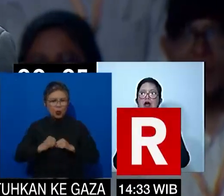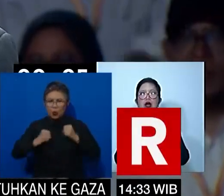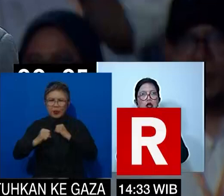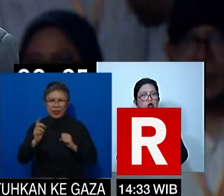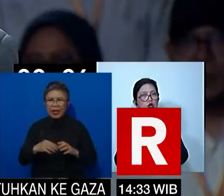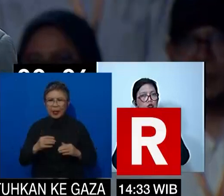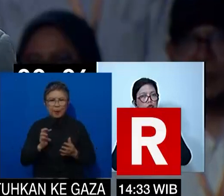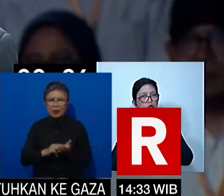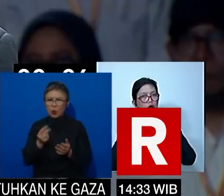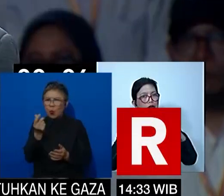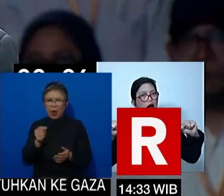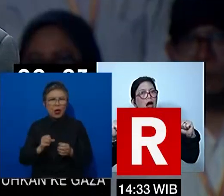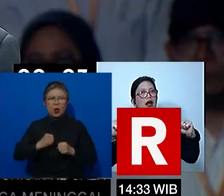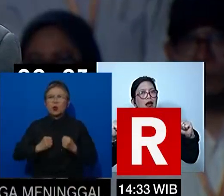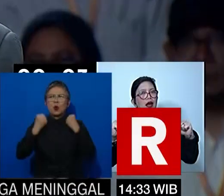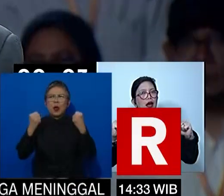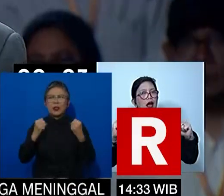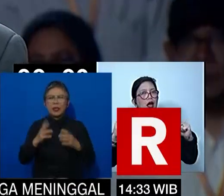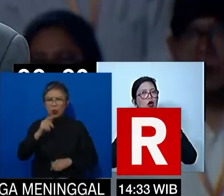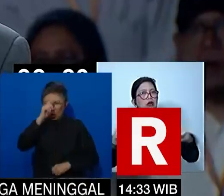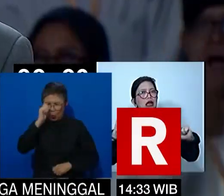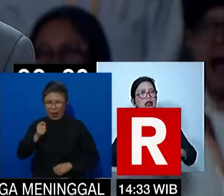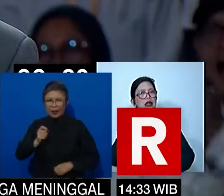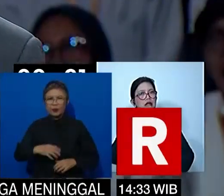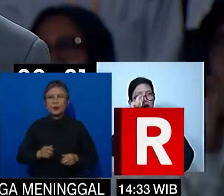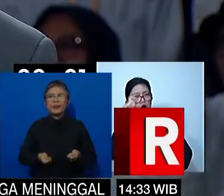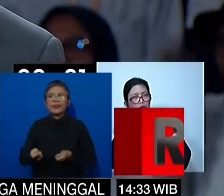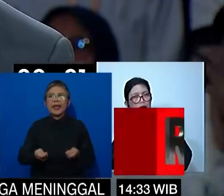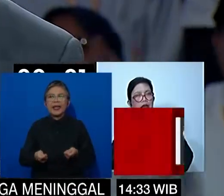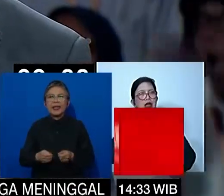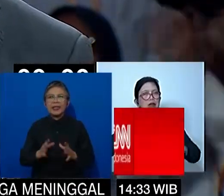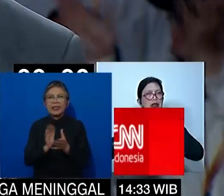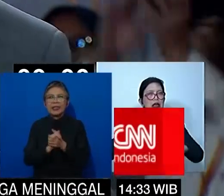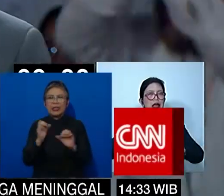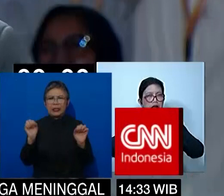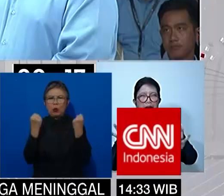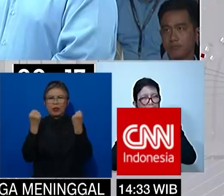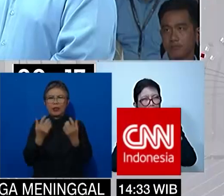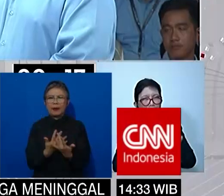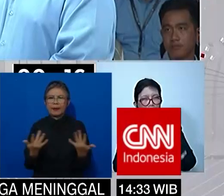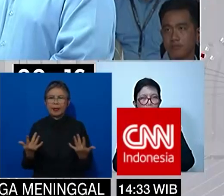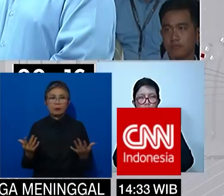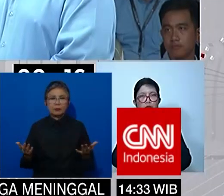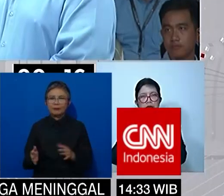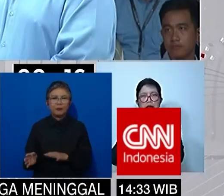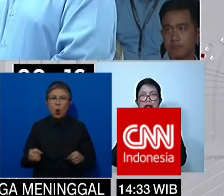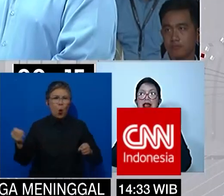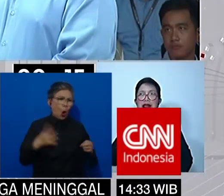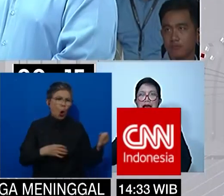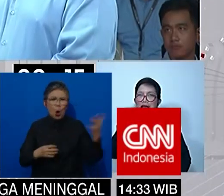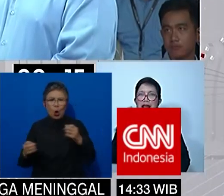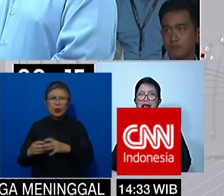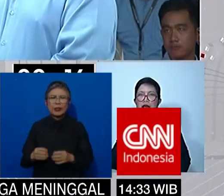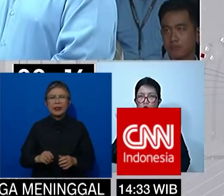lebih dari soal uang, kekuasaan soal kehormatan untuk menjalankan kedaulatan rakyat. Baik. Aksi menyerang juga